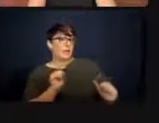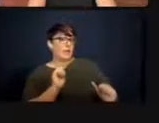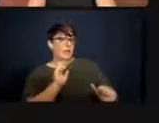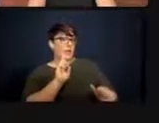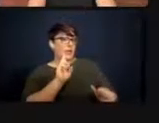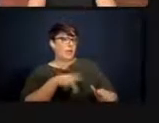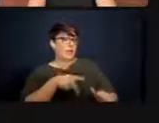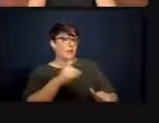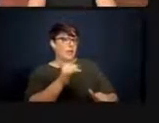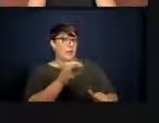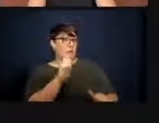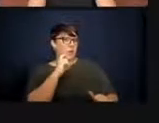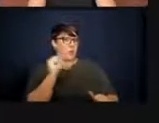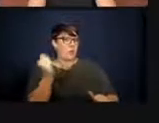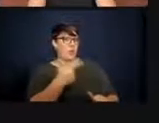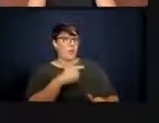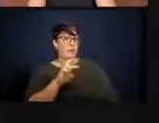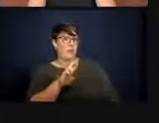za upili.